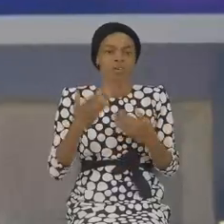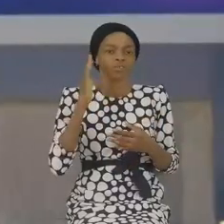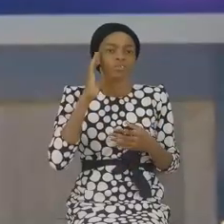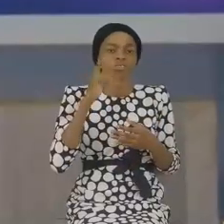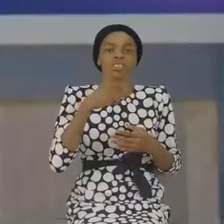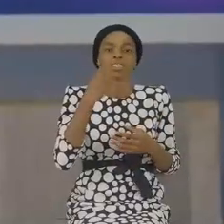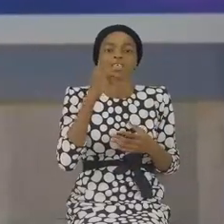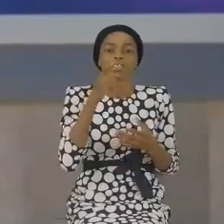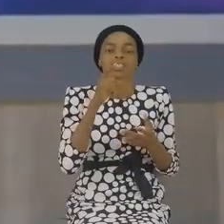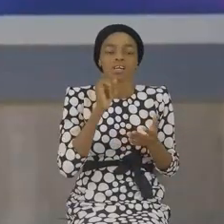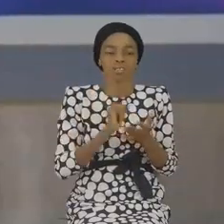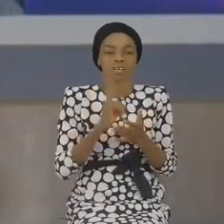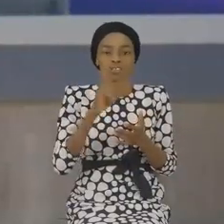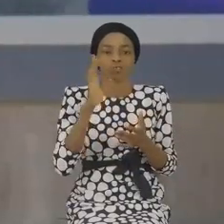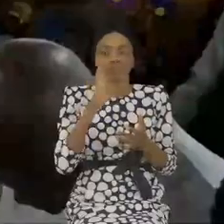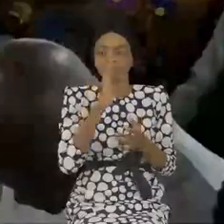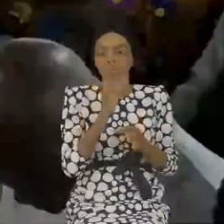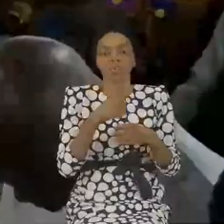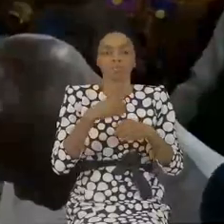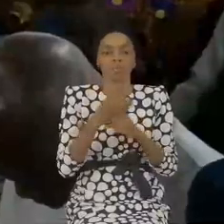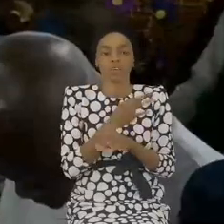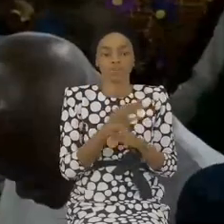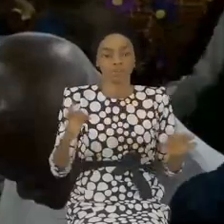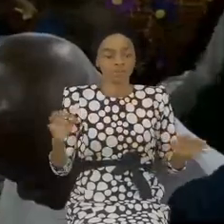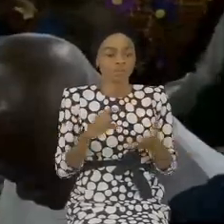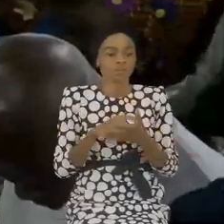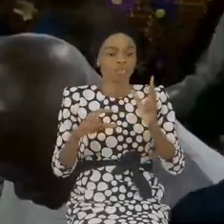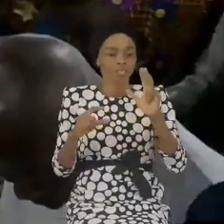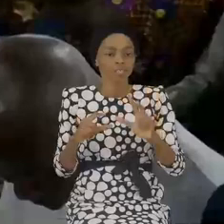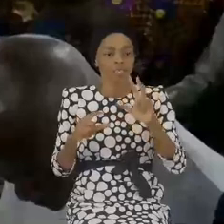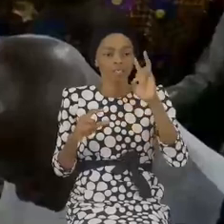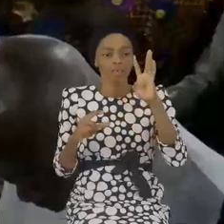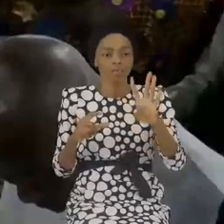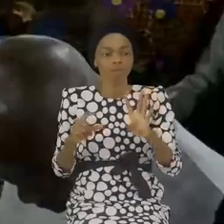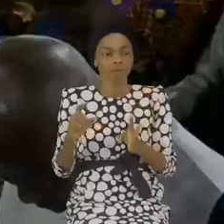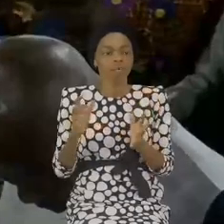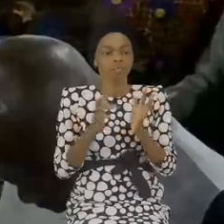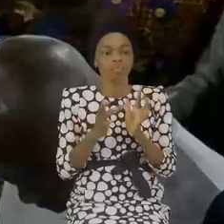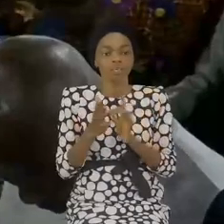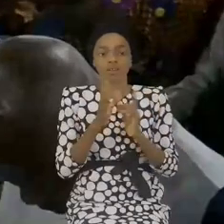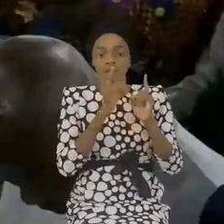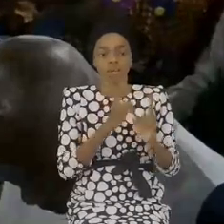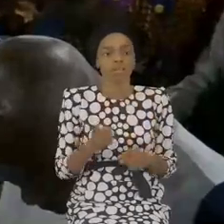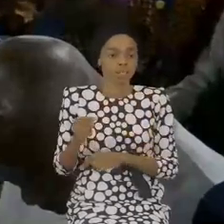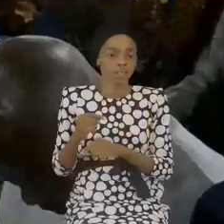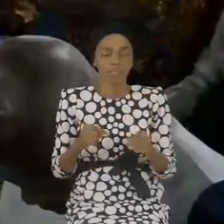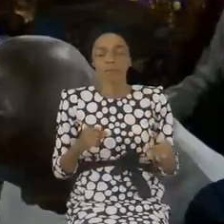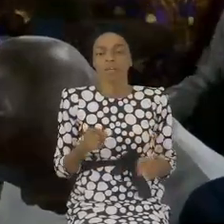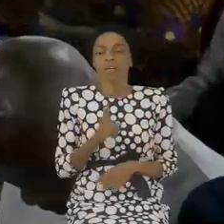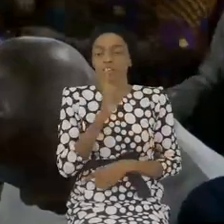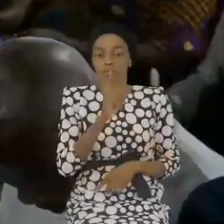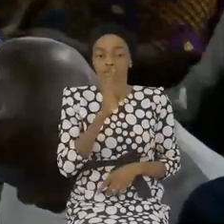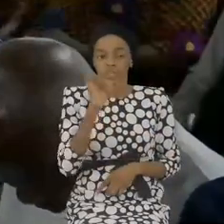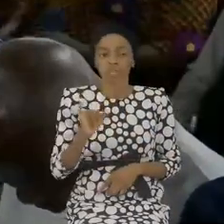libres. Verset 34. Verset 34, il nous dit, Jésus répondit, en vérité, je vous le